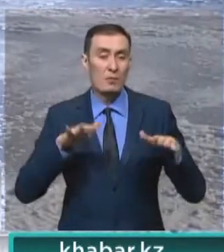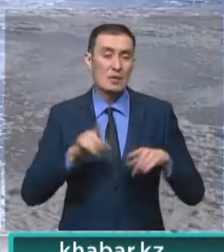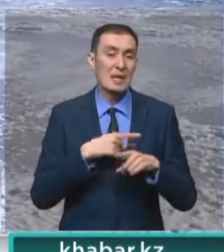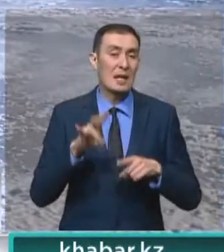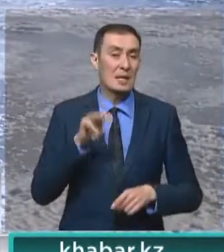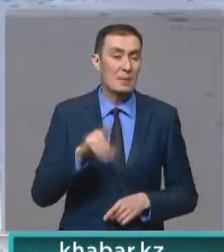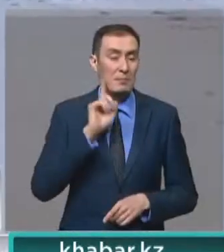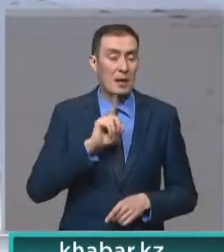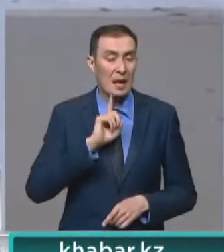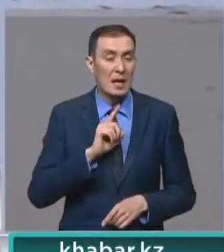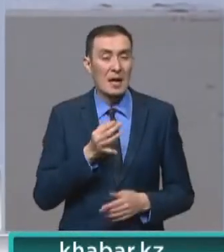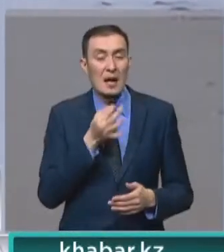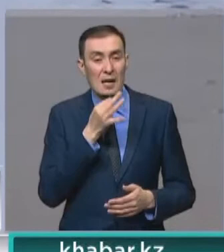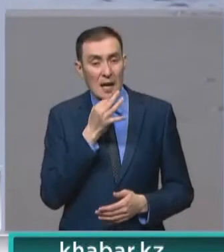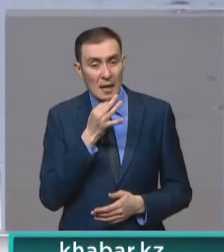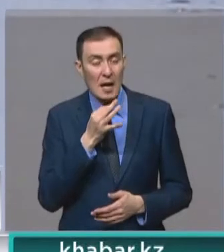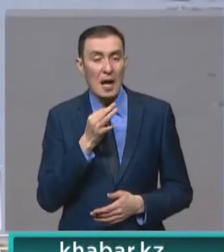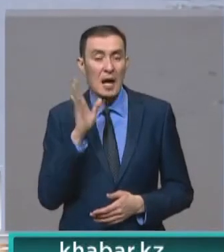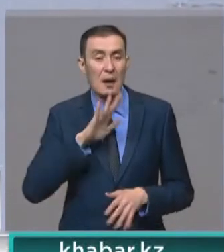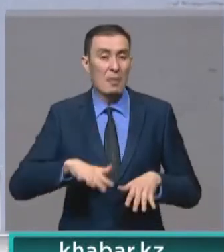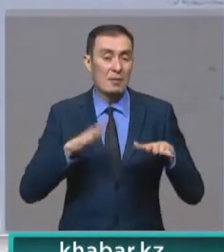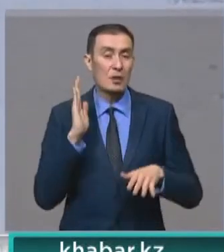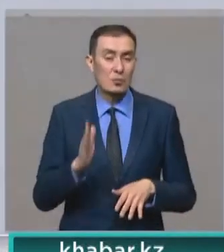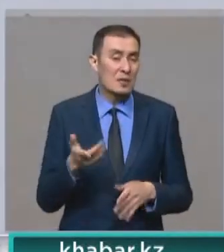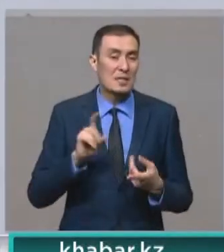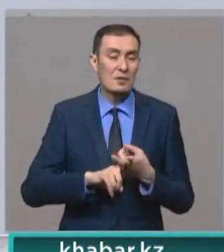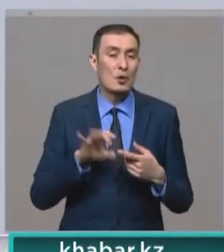пока говорить преждевременно, а прохождение паводка традиционно будет